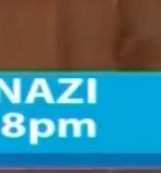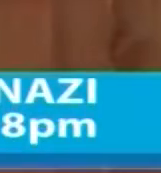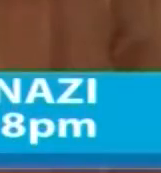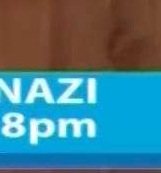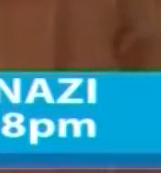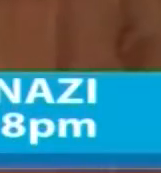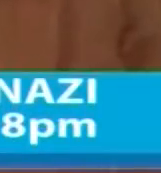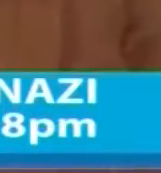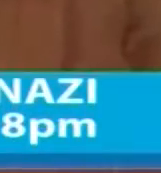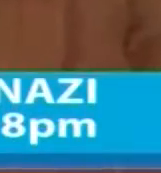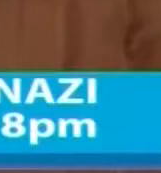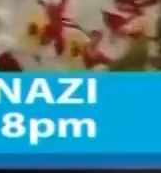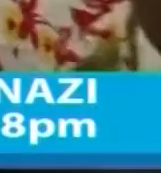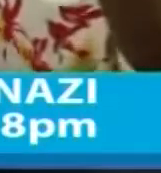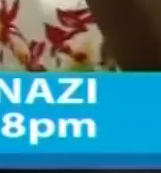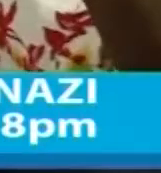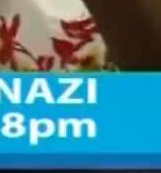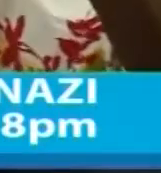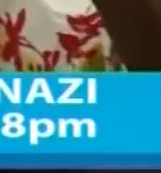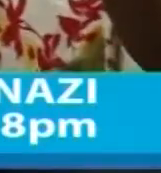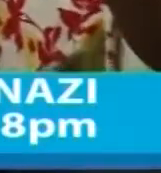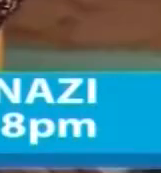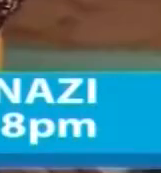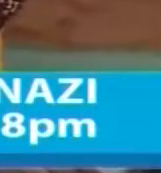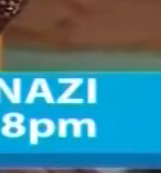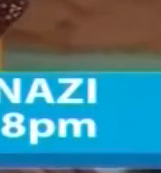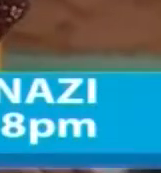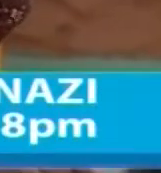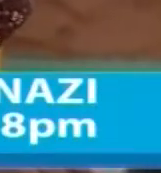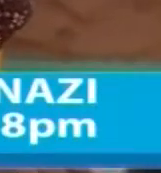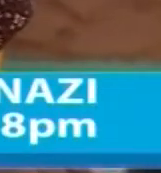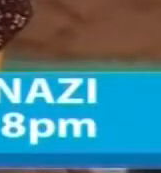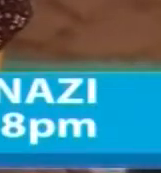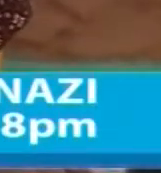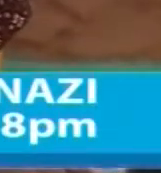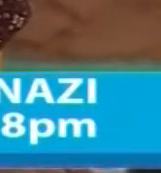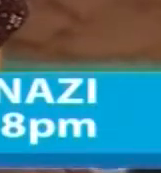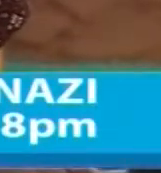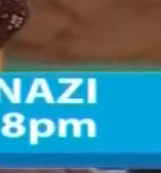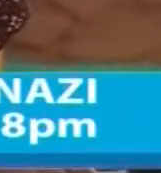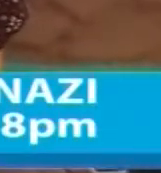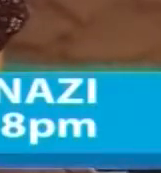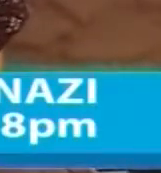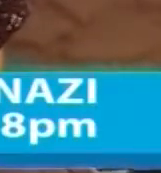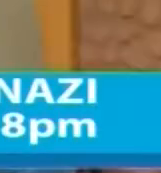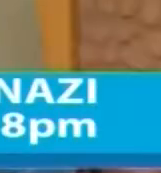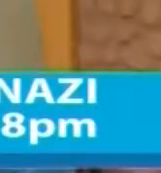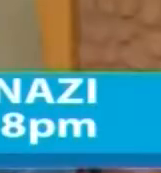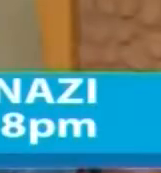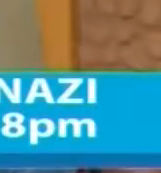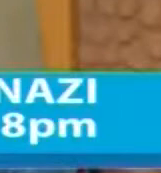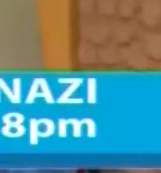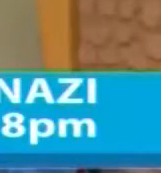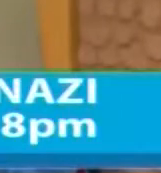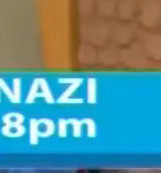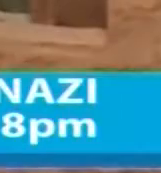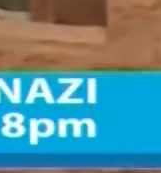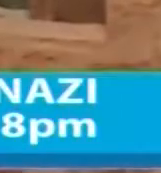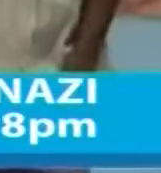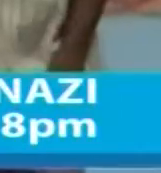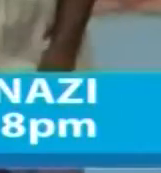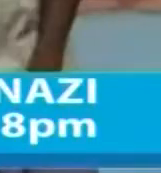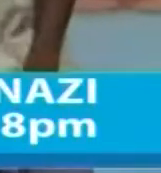Bana nalimu masomo. Mwambia mambo ya kutegemea watu mimi nitakuja yaacha kabisa. Kutegemea watu